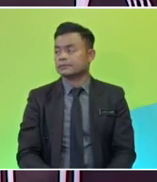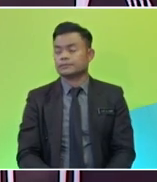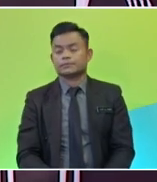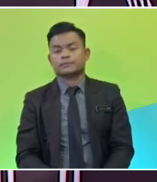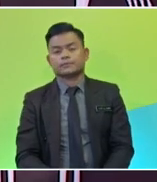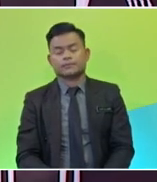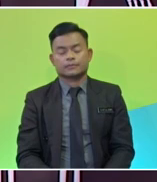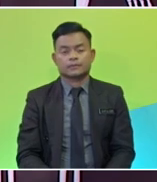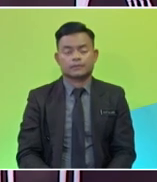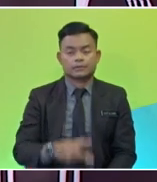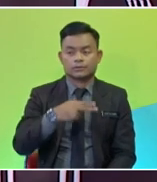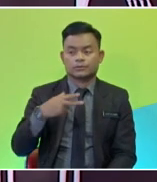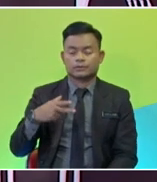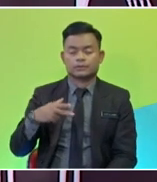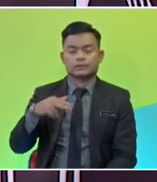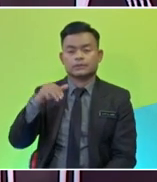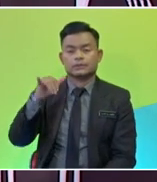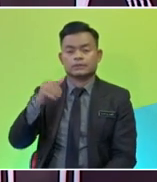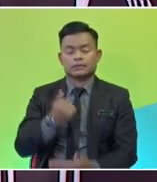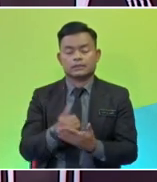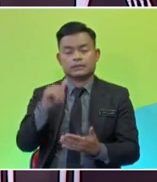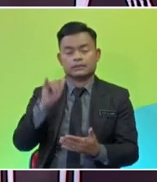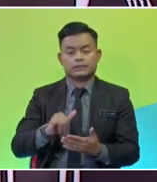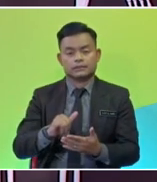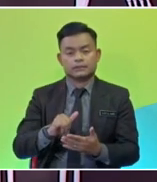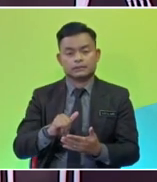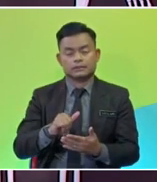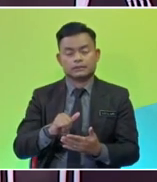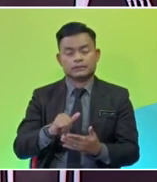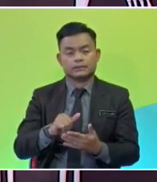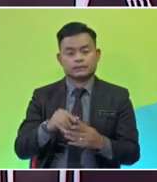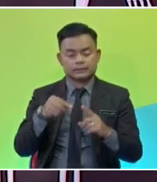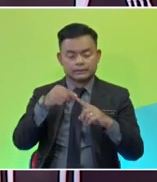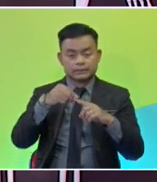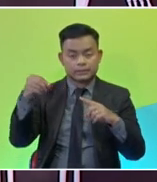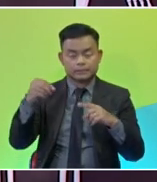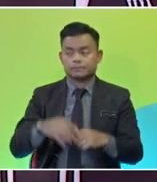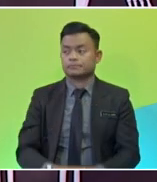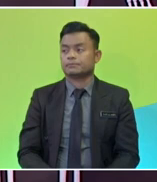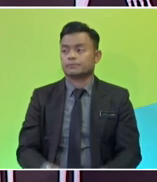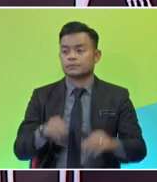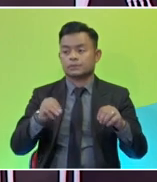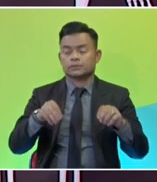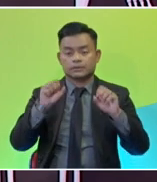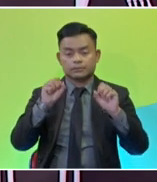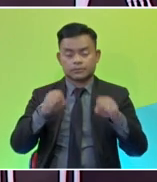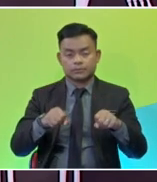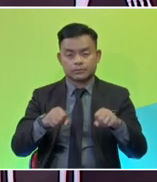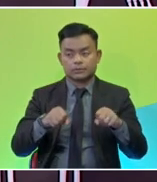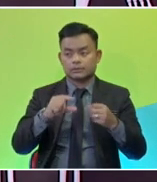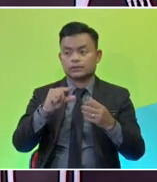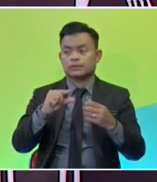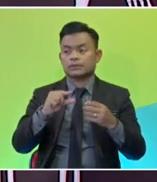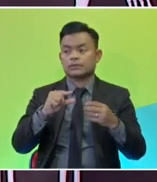Begitu juga dengan peniti Oke main Sebenarnya cewek gue pun dah dah bantuin sedikit menggunting ee bahan ini